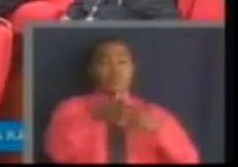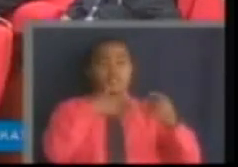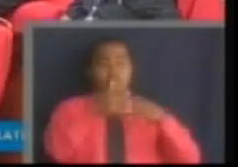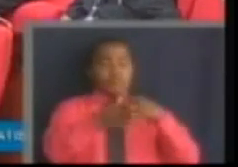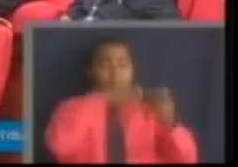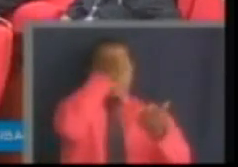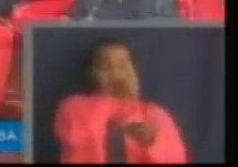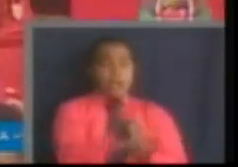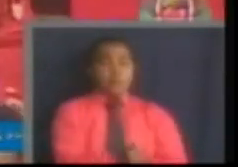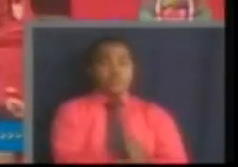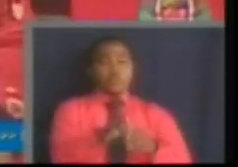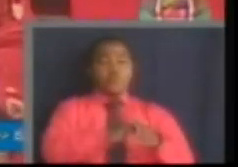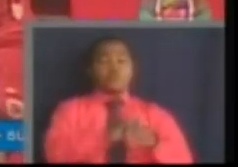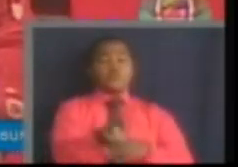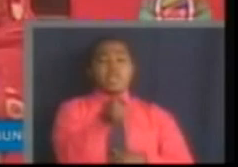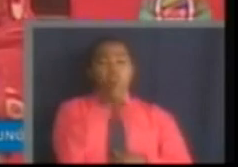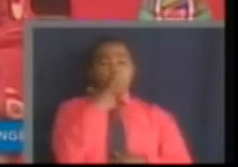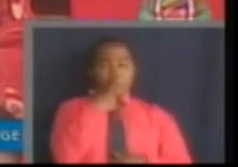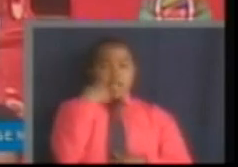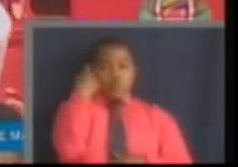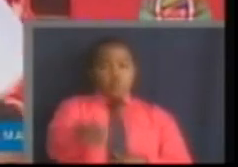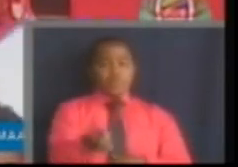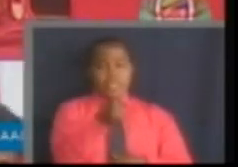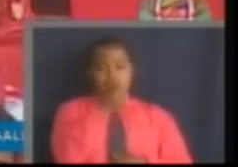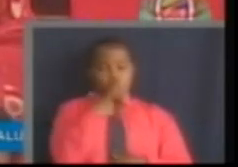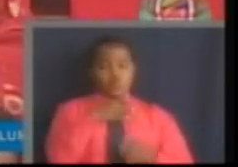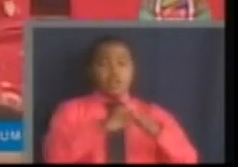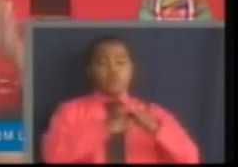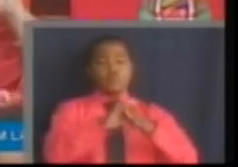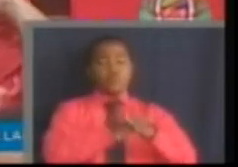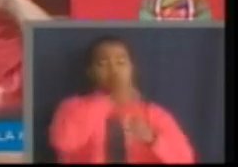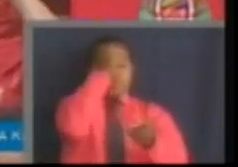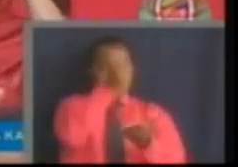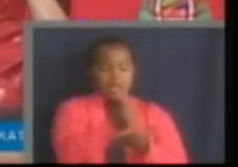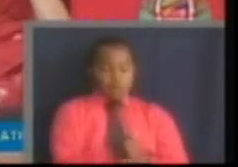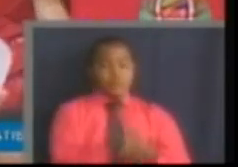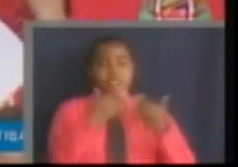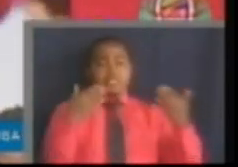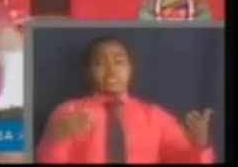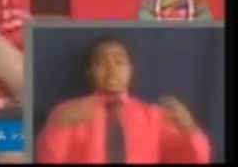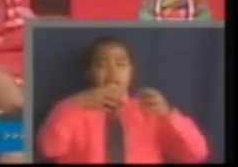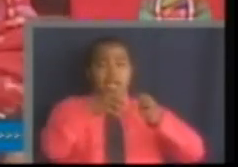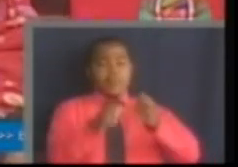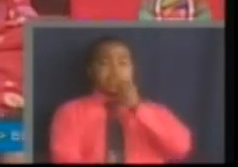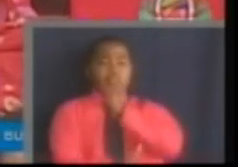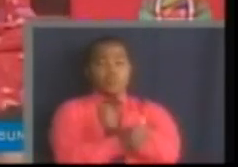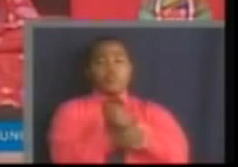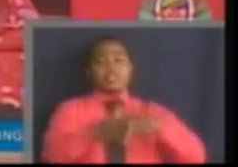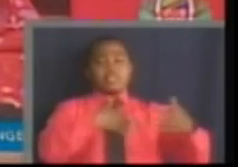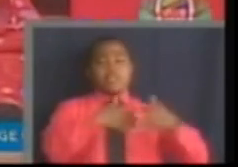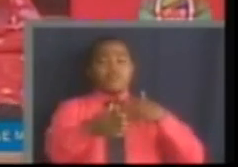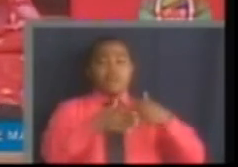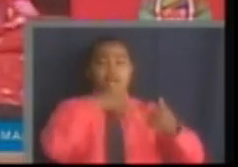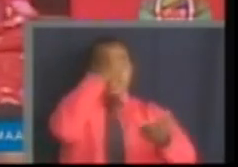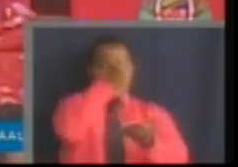kwa kura, kwa kupiga kura juu ya maamuzi, na kamati za uongozi zinafanya maamuzi yake